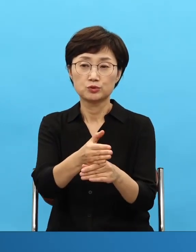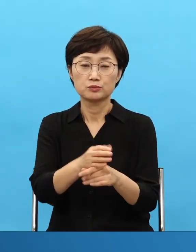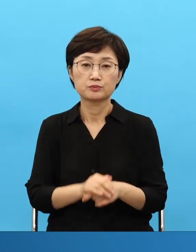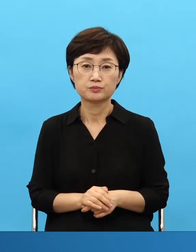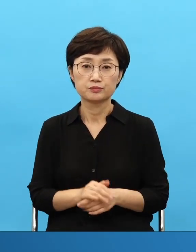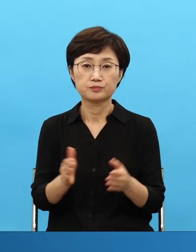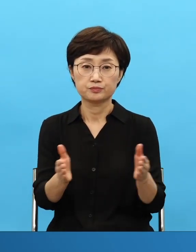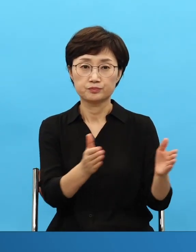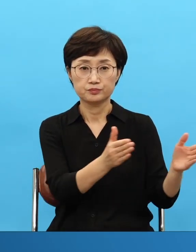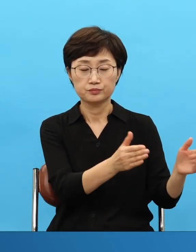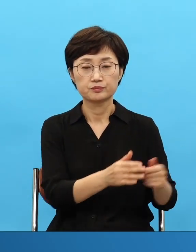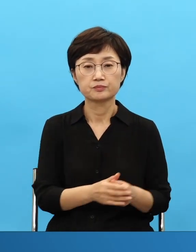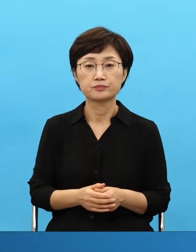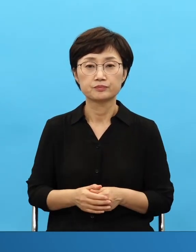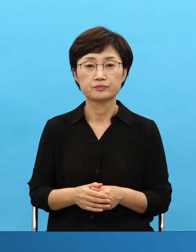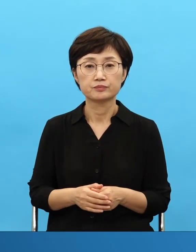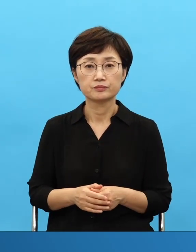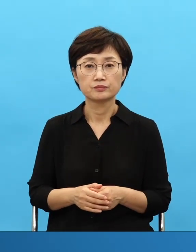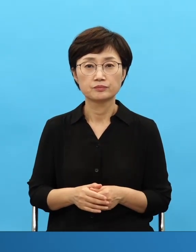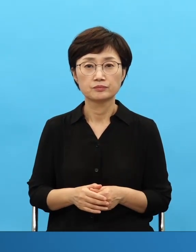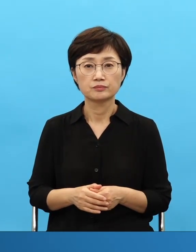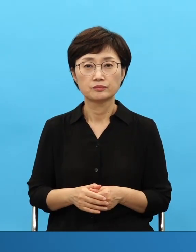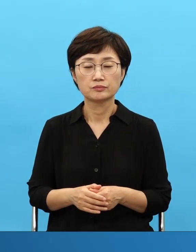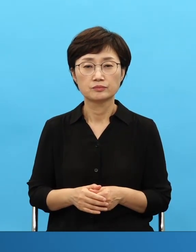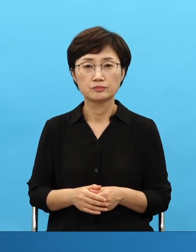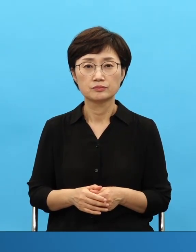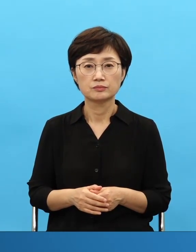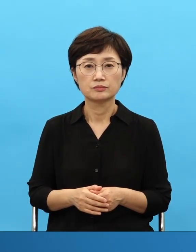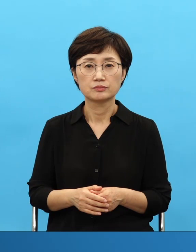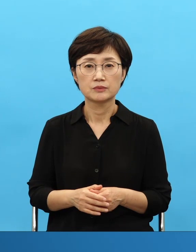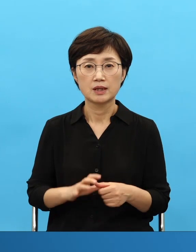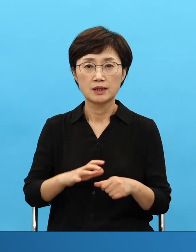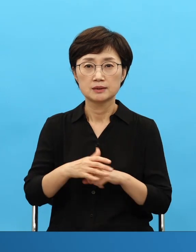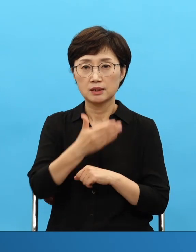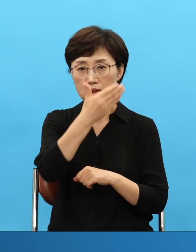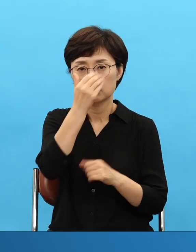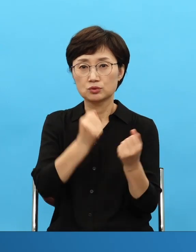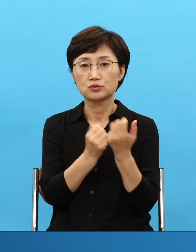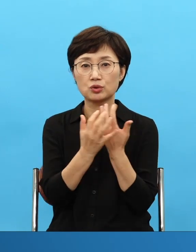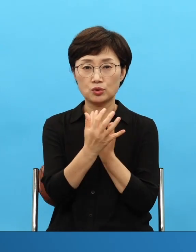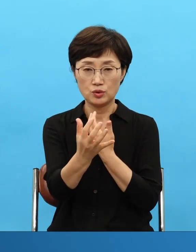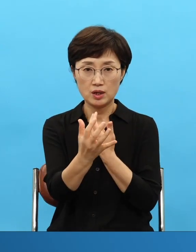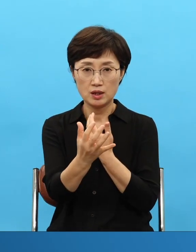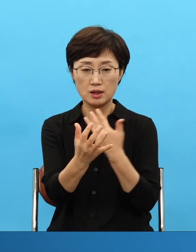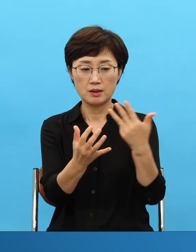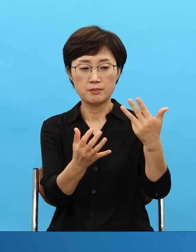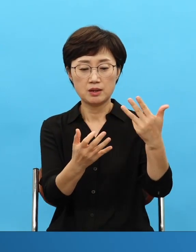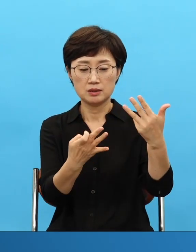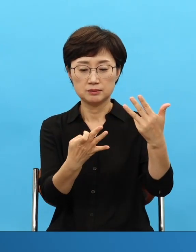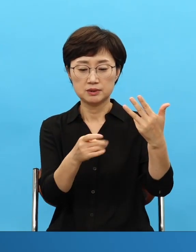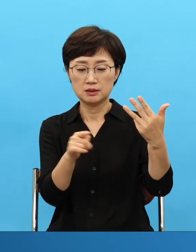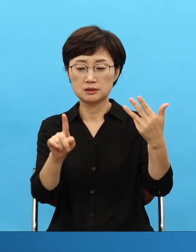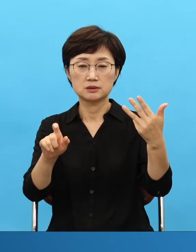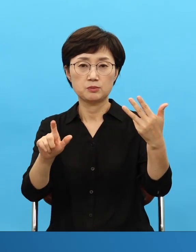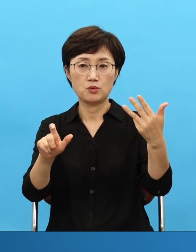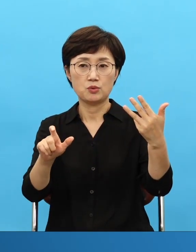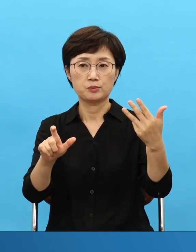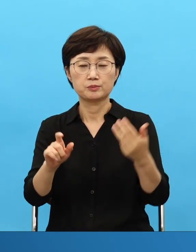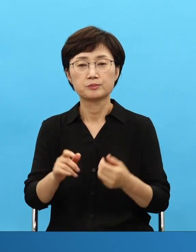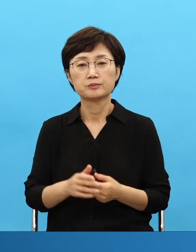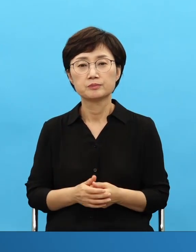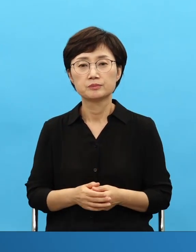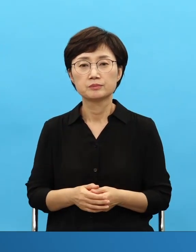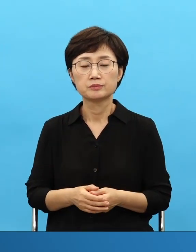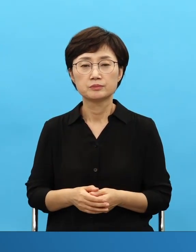공지사항입니다. 2023 세계 청년 수련회가 오는 14일부터 이틀간 덕평